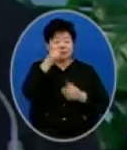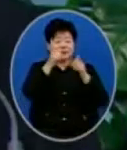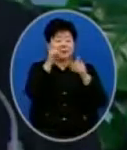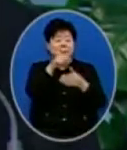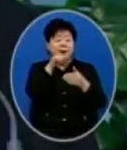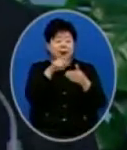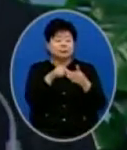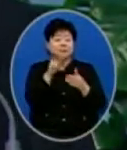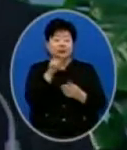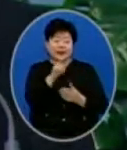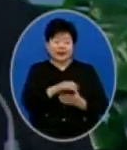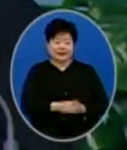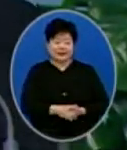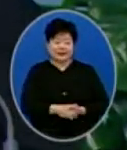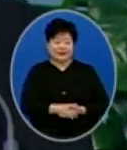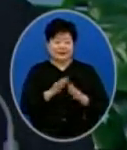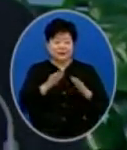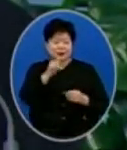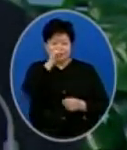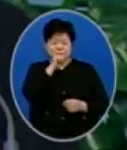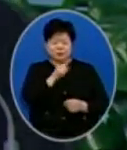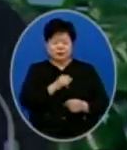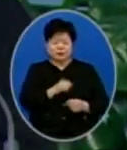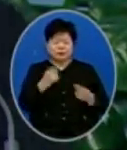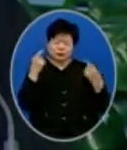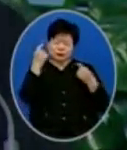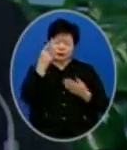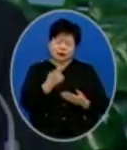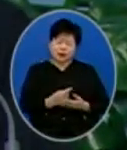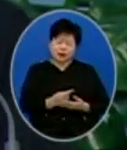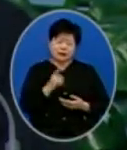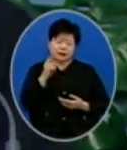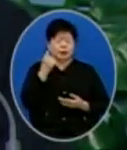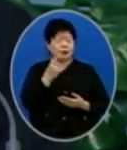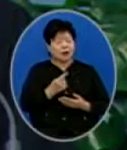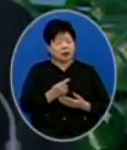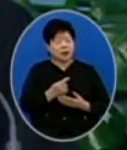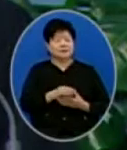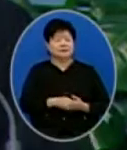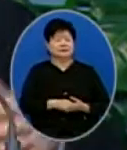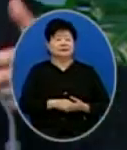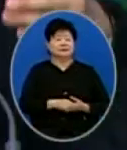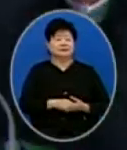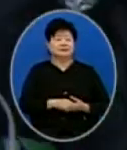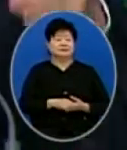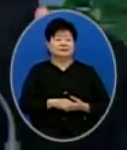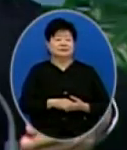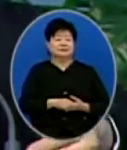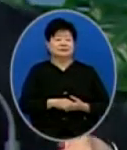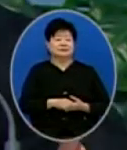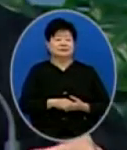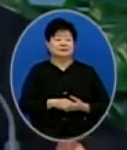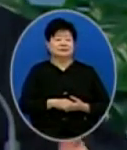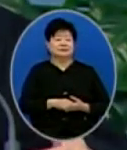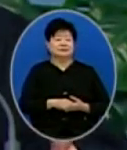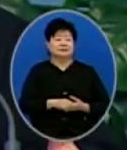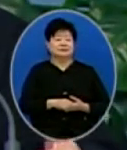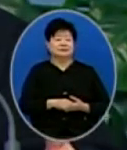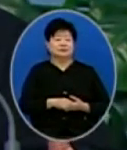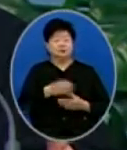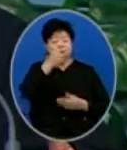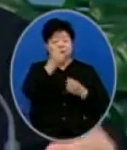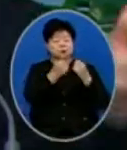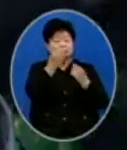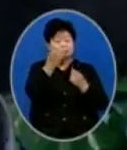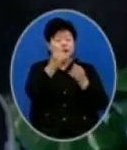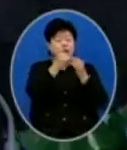요셉의 마음이 어떻겠습니까 오늘 좋은 소식이 올까 내일 좋은 소식이 올까 왜냐면 자기가